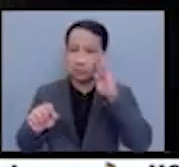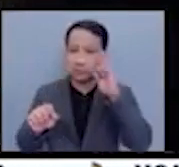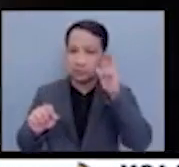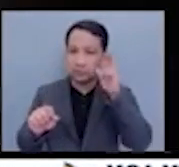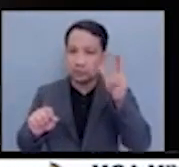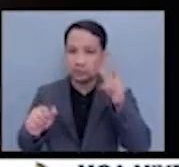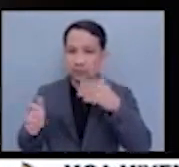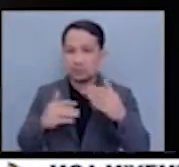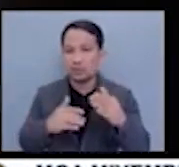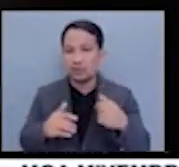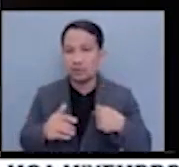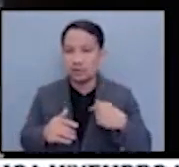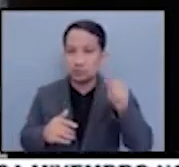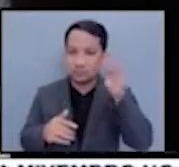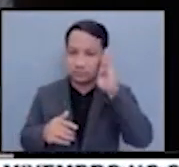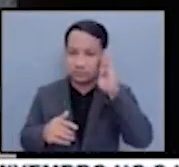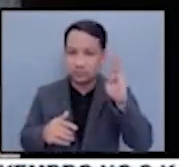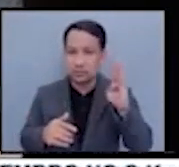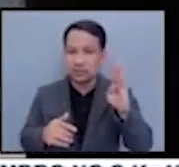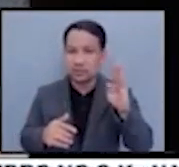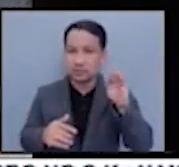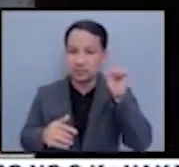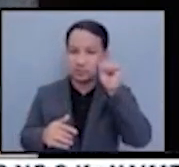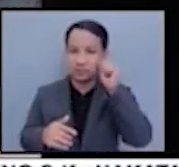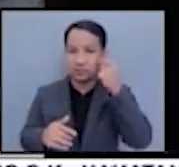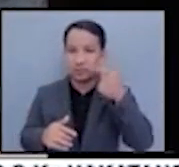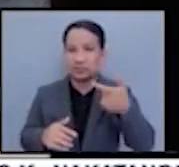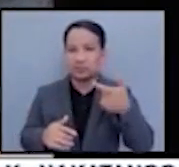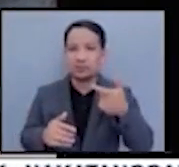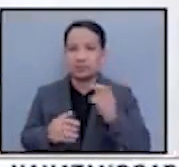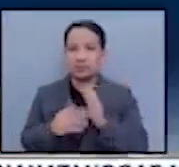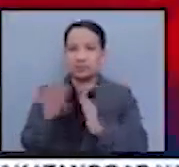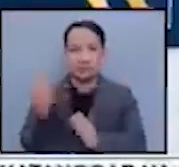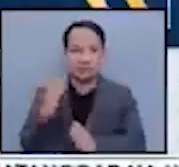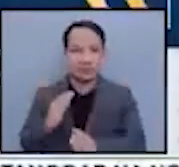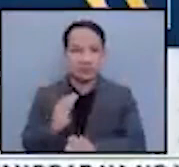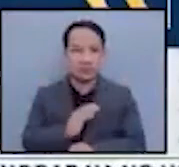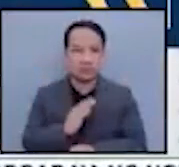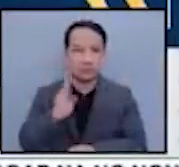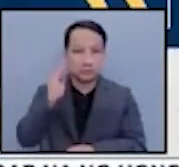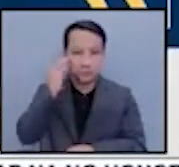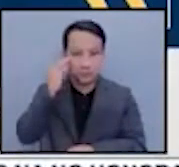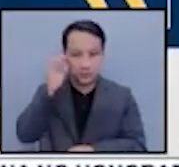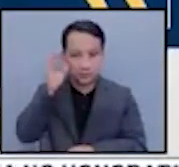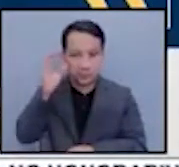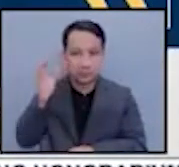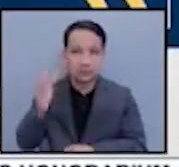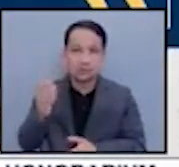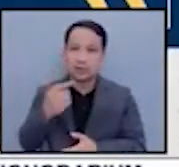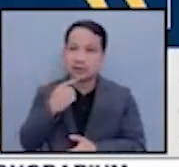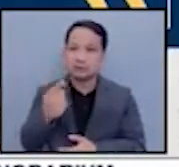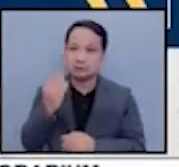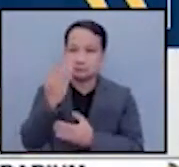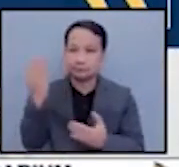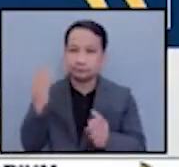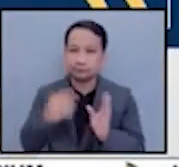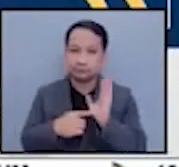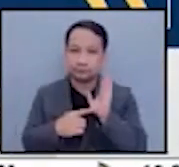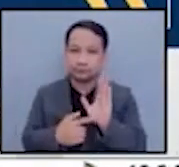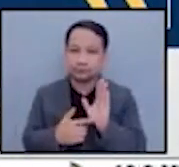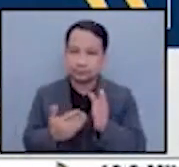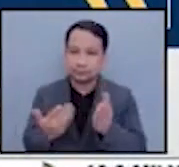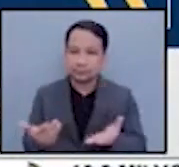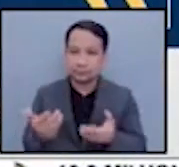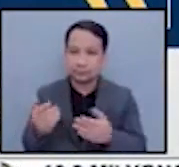Bicol Representative Alfredo Garbin at dating Congressman Miro Kimbo. Ayon kay Velasco, naniniwala siya na ang paghalal